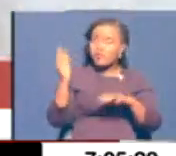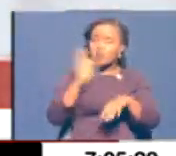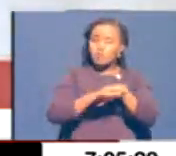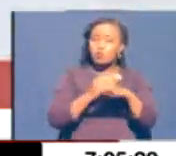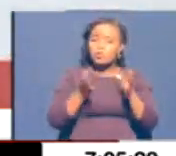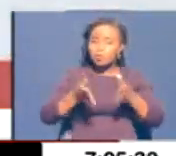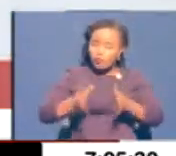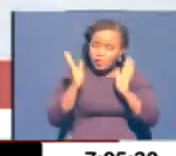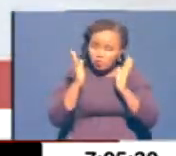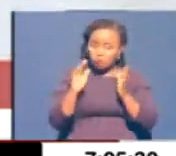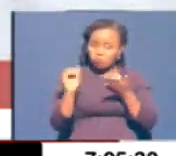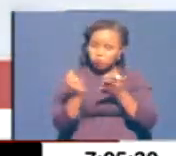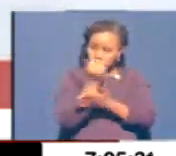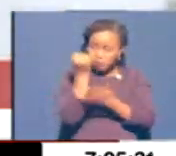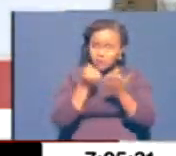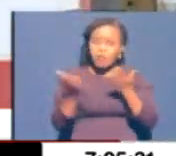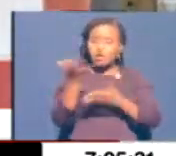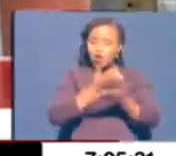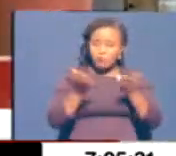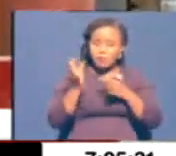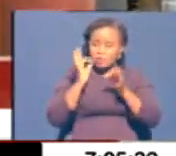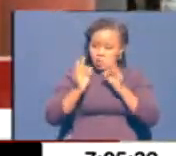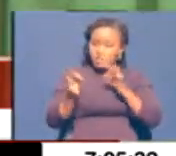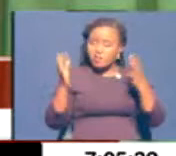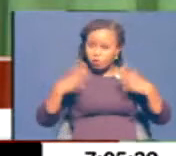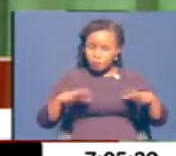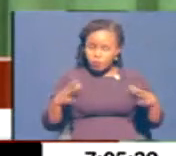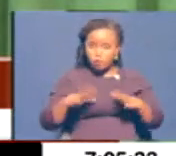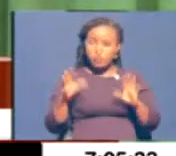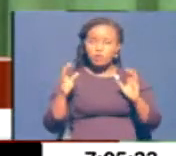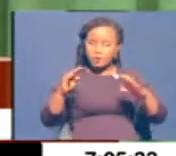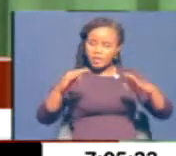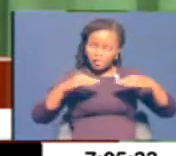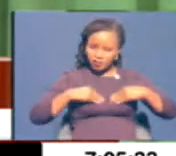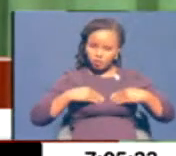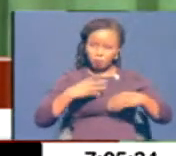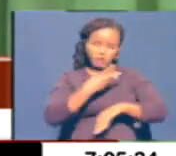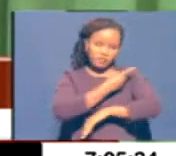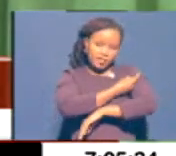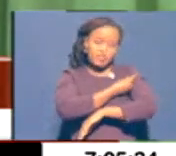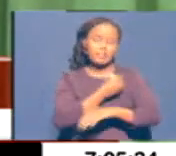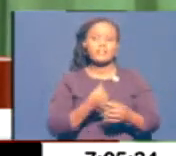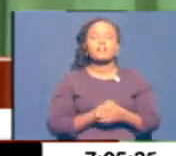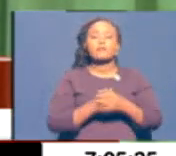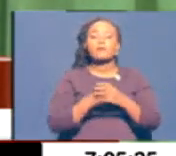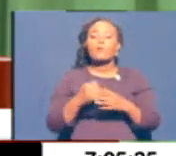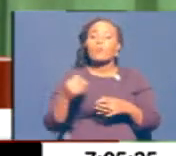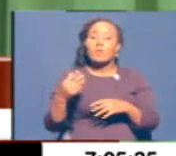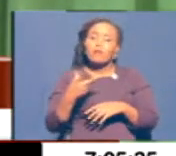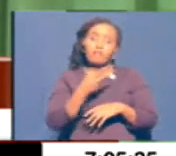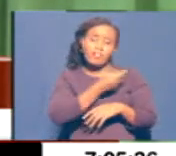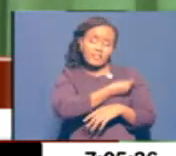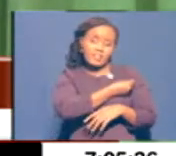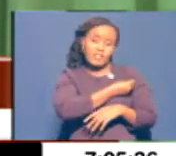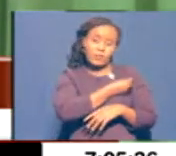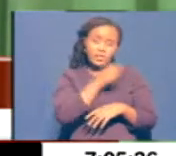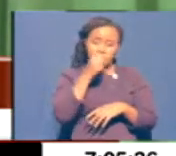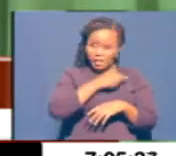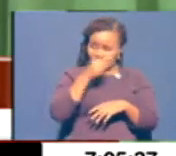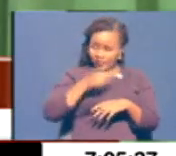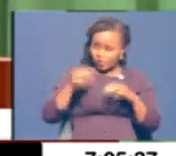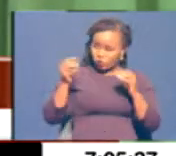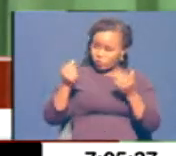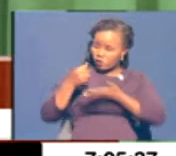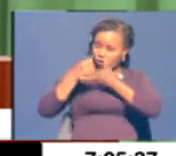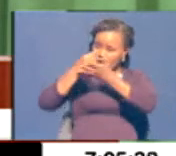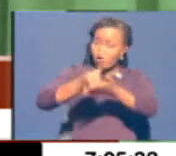nchi ni iwapo Wakenya watachanjwa dhidi ya ugonjwa huo. Vaccination ndio njia itakayotusaidia